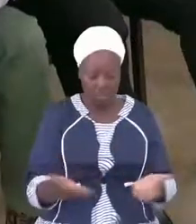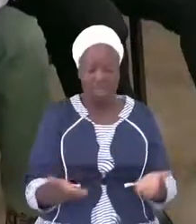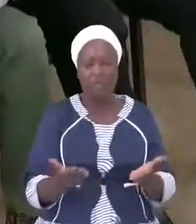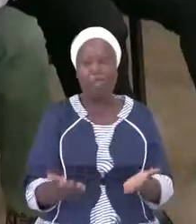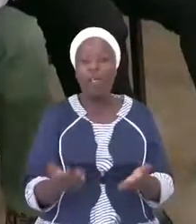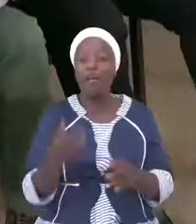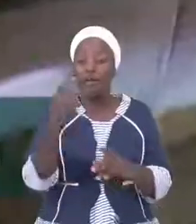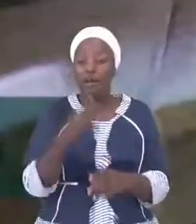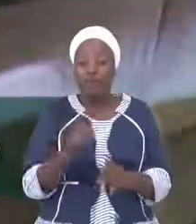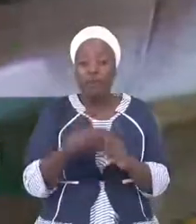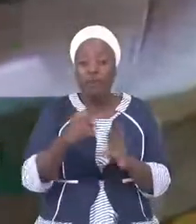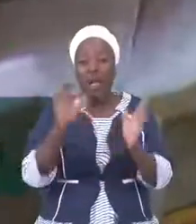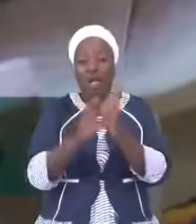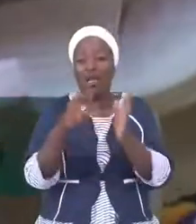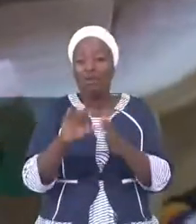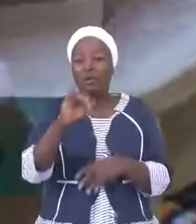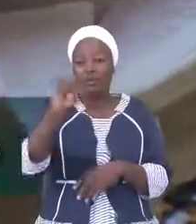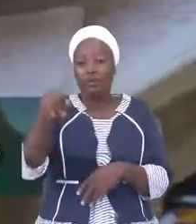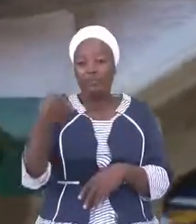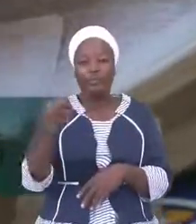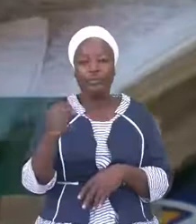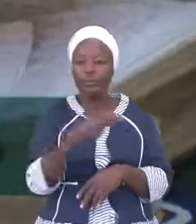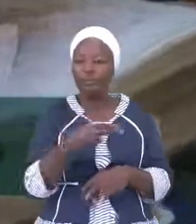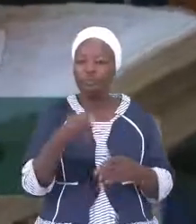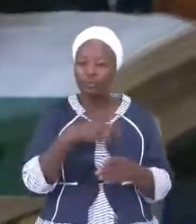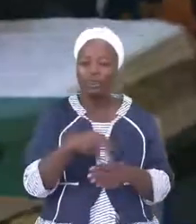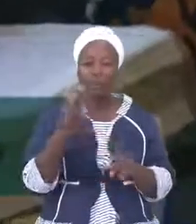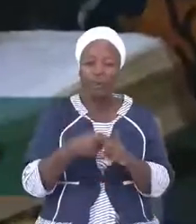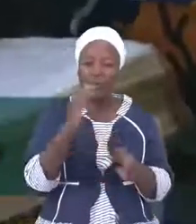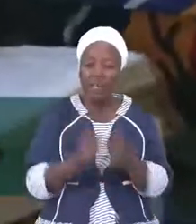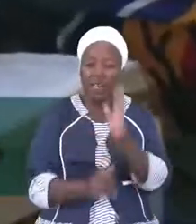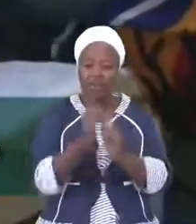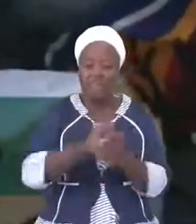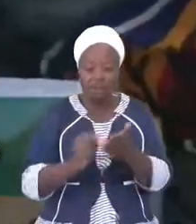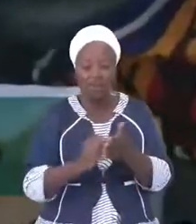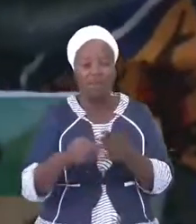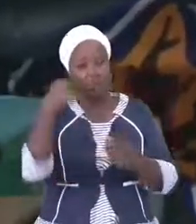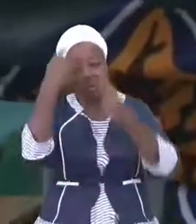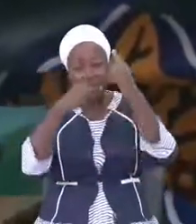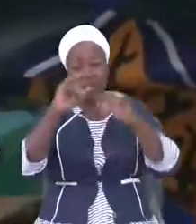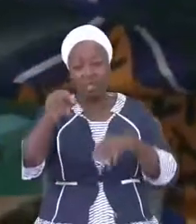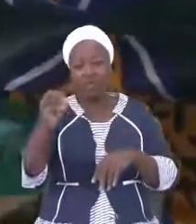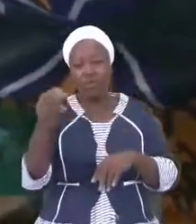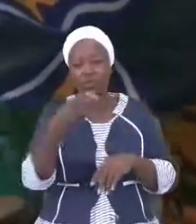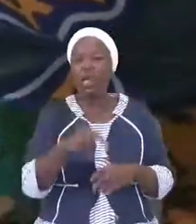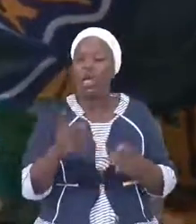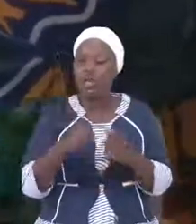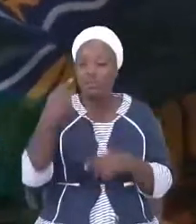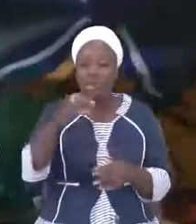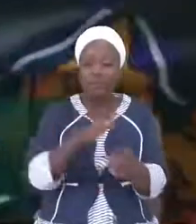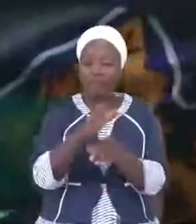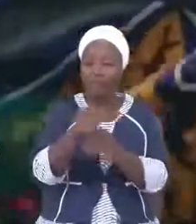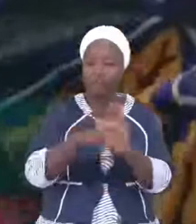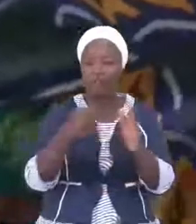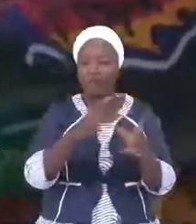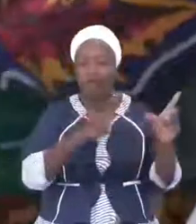révélée. Du récit de Jonas, de l'histoire de Jonas, de ce qui est écrit de